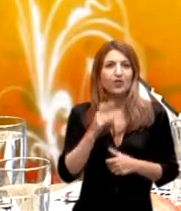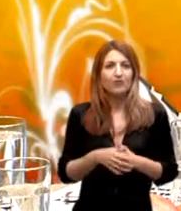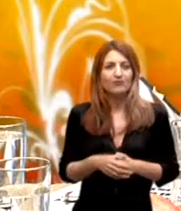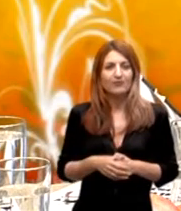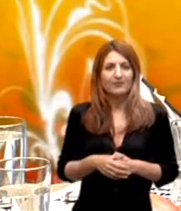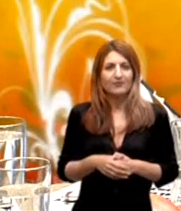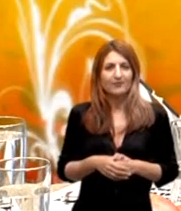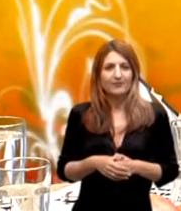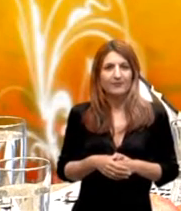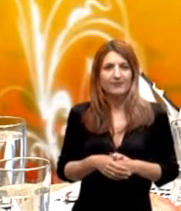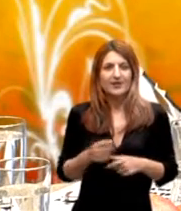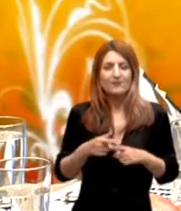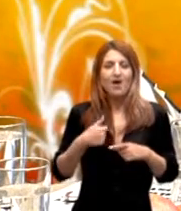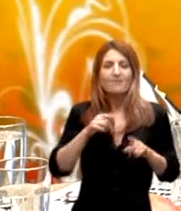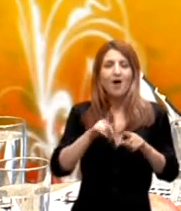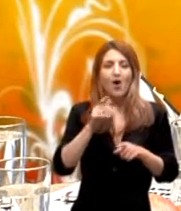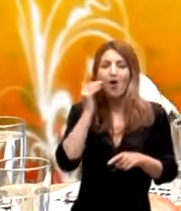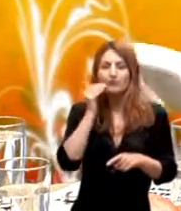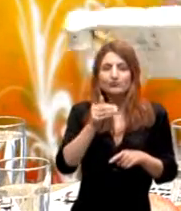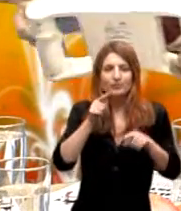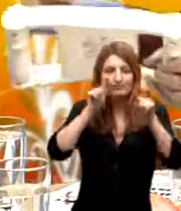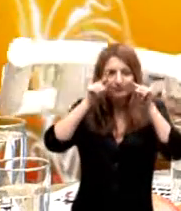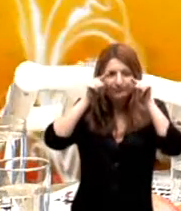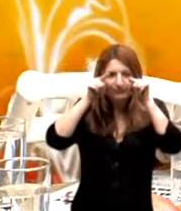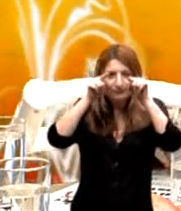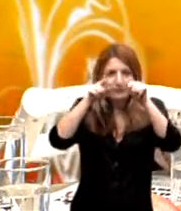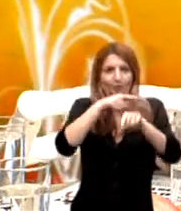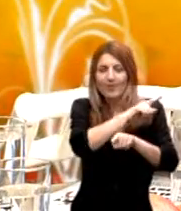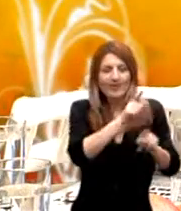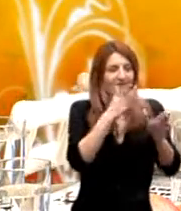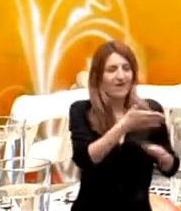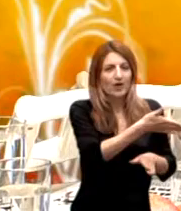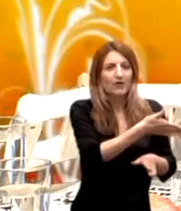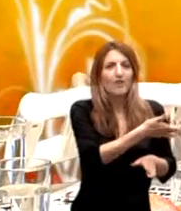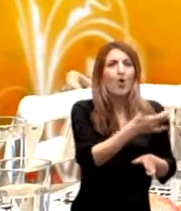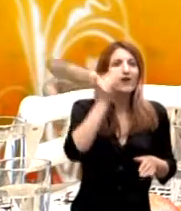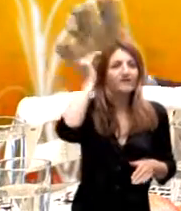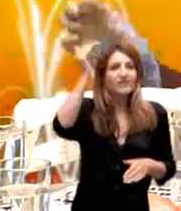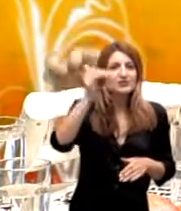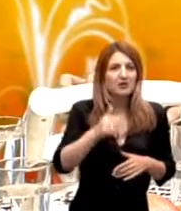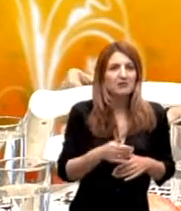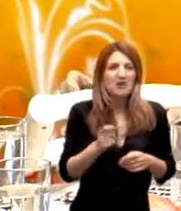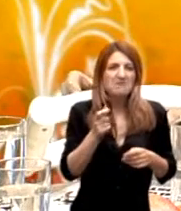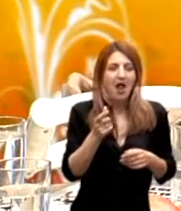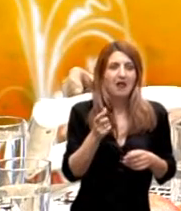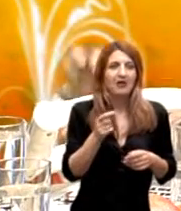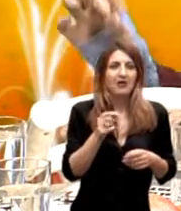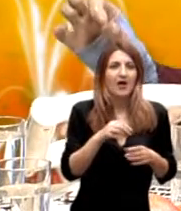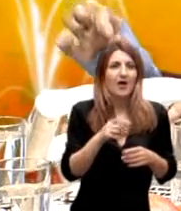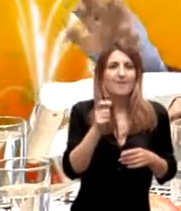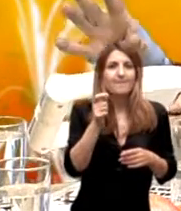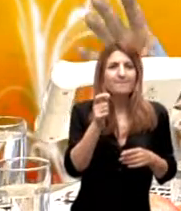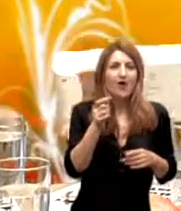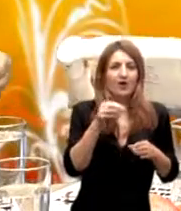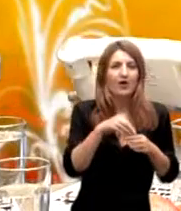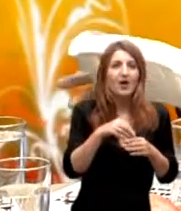imam rengensko oko. Da. Evo, on ne vjeruje. Evo, koliko je visok? Da, dobro. Malo sam udala. Malko